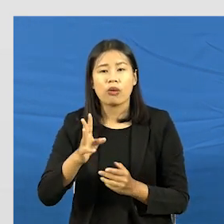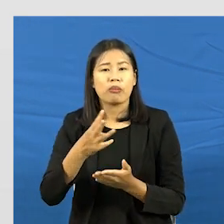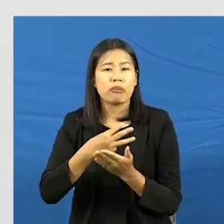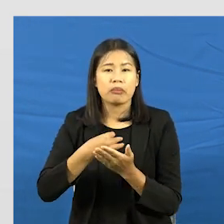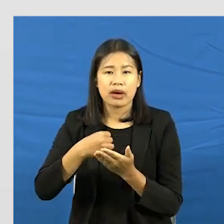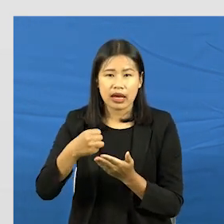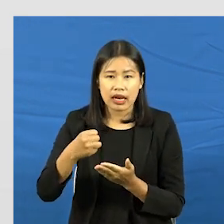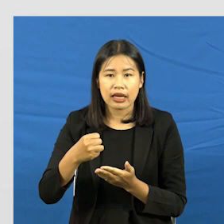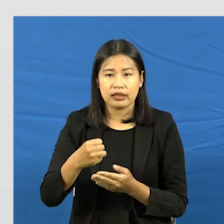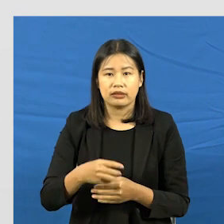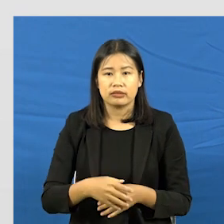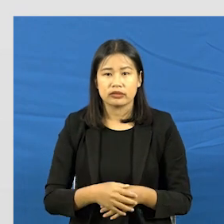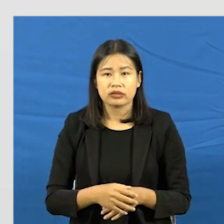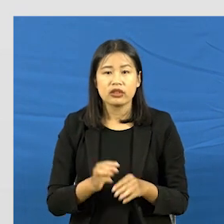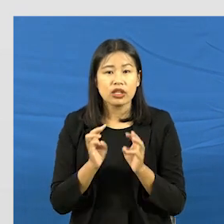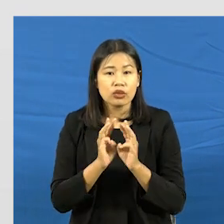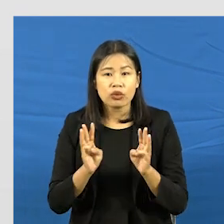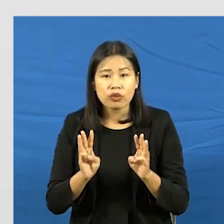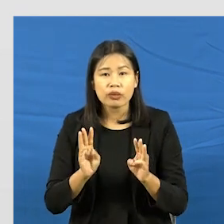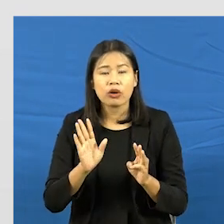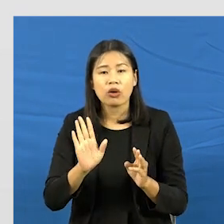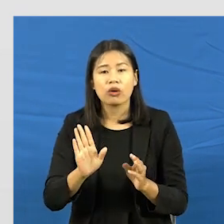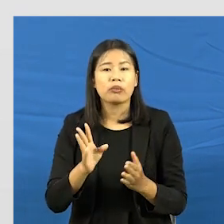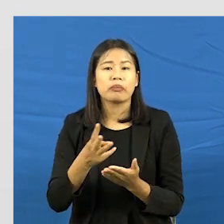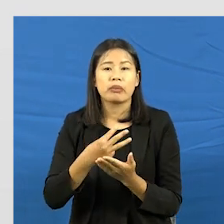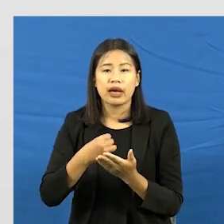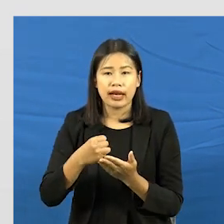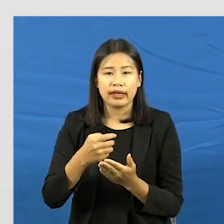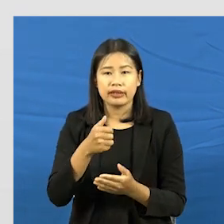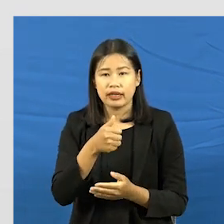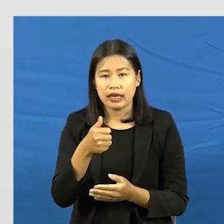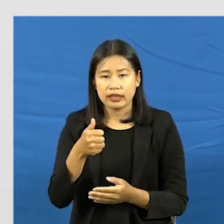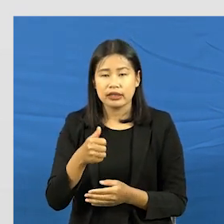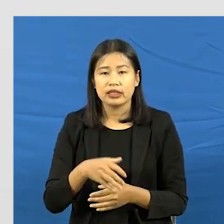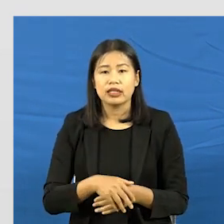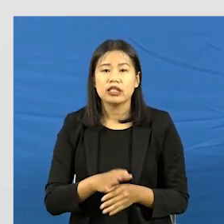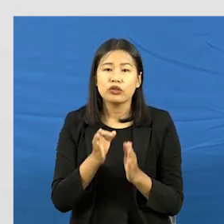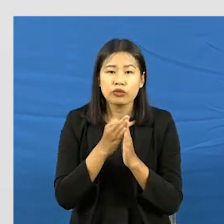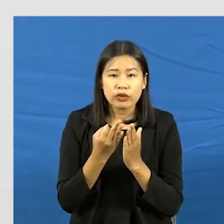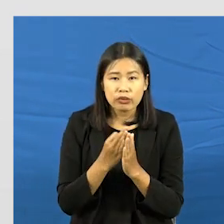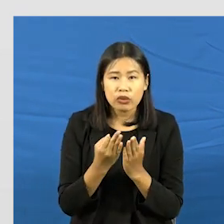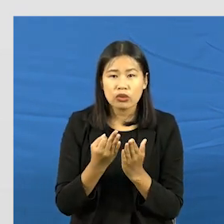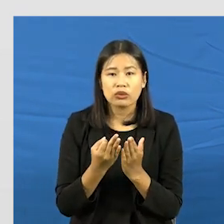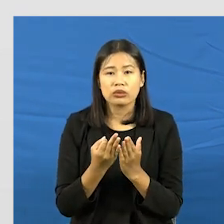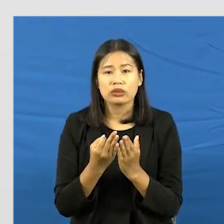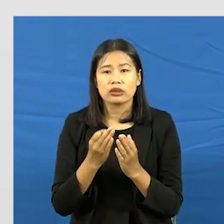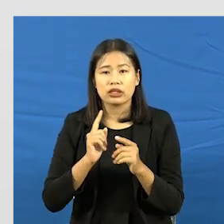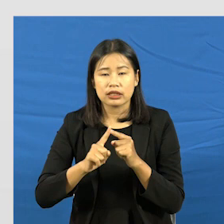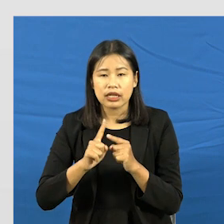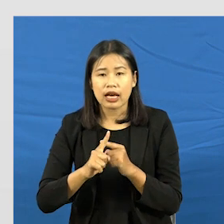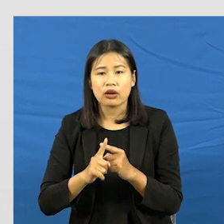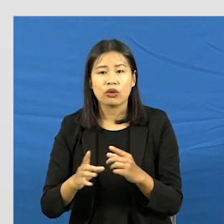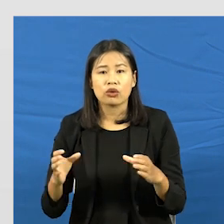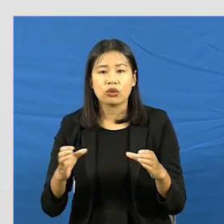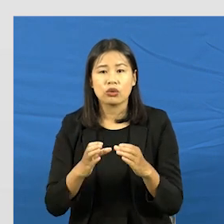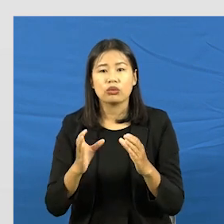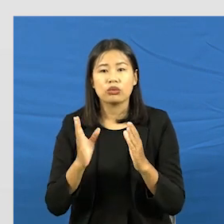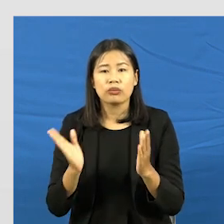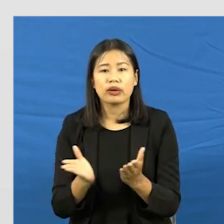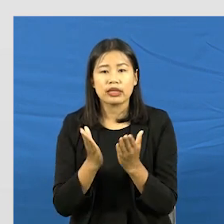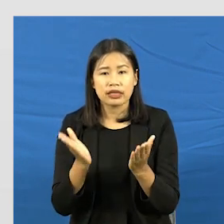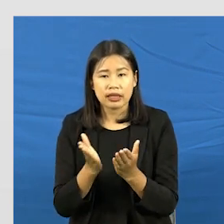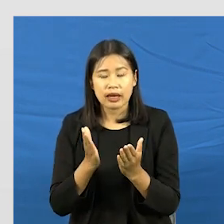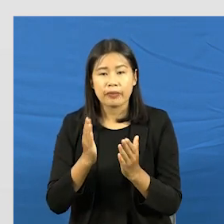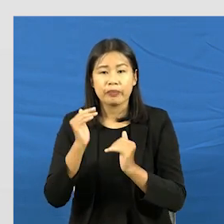หาวิทยาลัยนะเว็บหรือเฟซบุ๊กของทางกองพัฒนานักศึกษาของงานทุนในแนวนะครับอันนี้เป็นระบบ